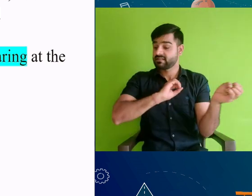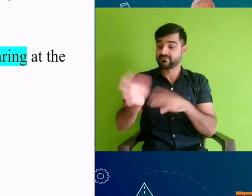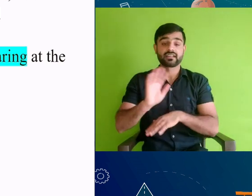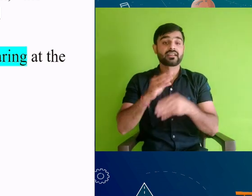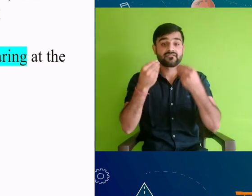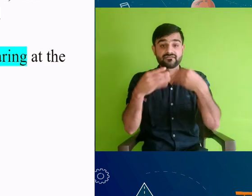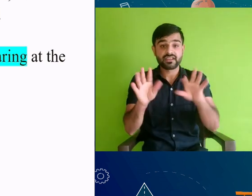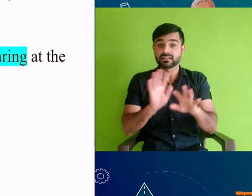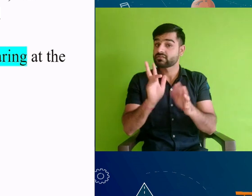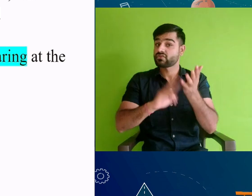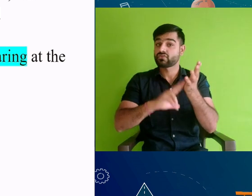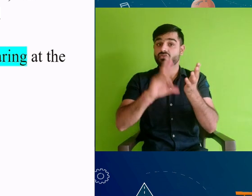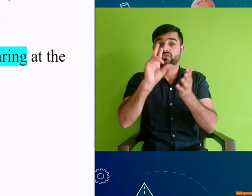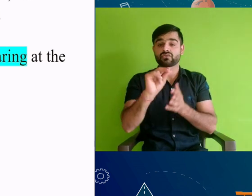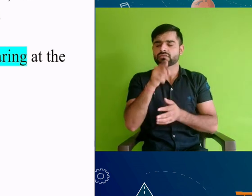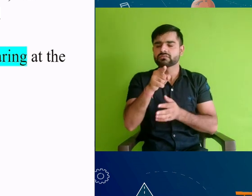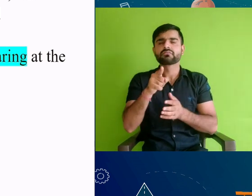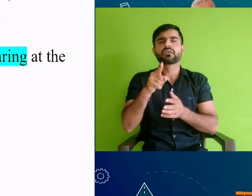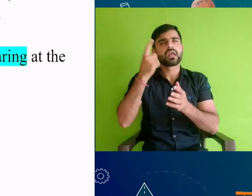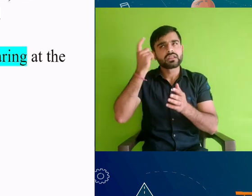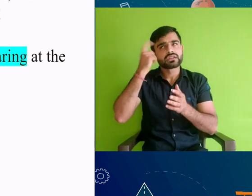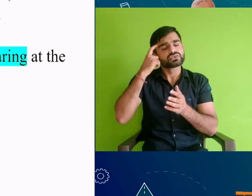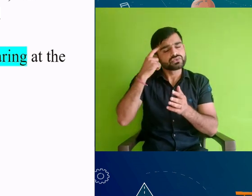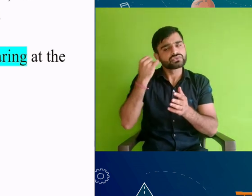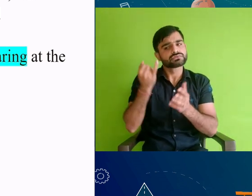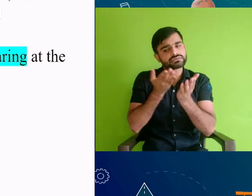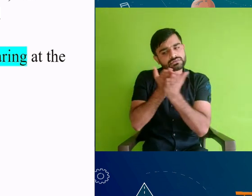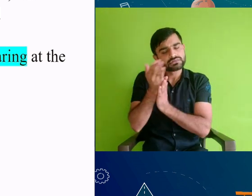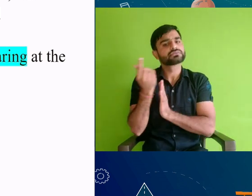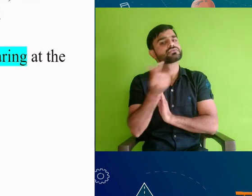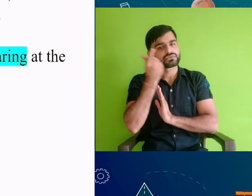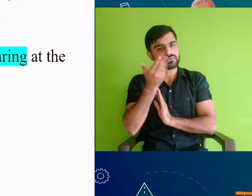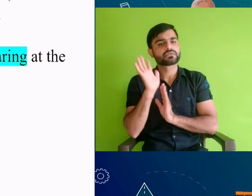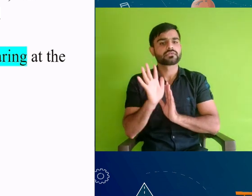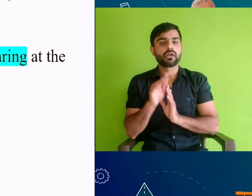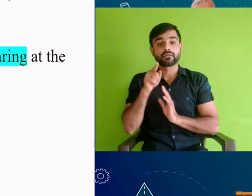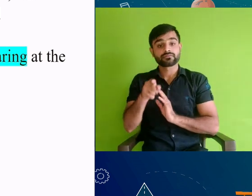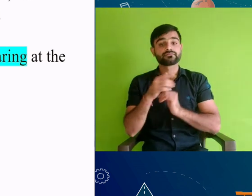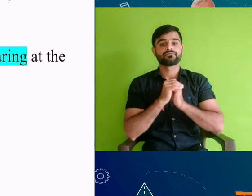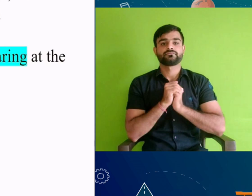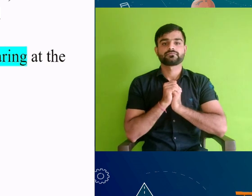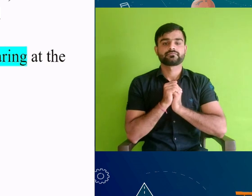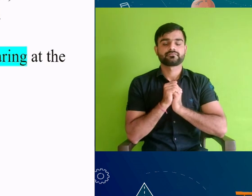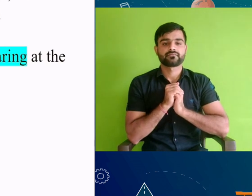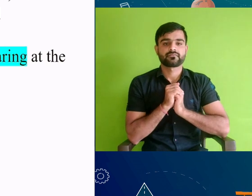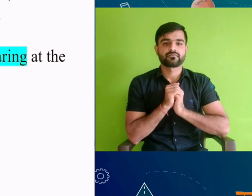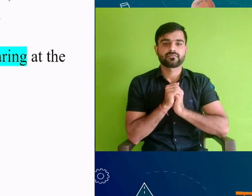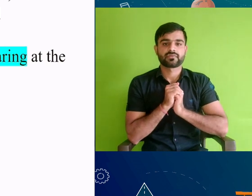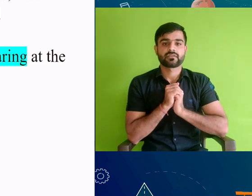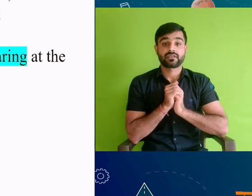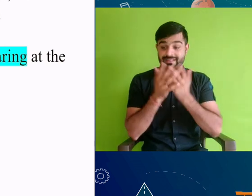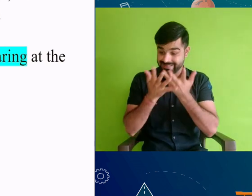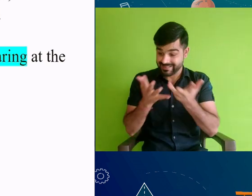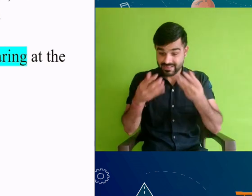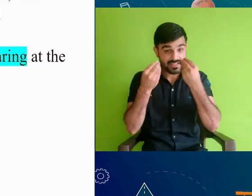के, तुम्हें कोई ना कोई तरीका निकालना पड़ेगा जिससे तुम इन सारे वेस्ट को, जिसे